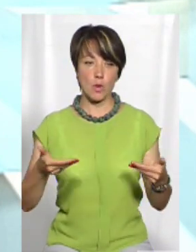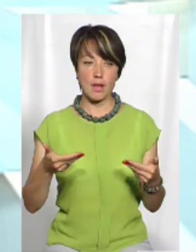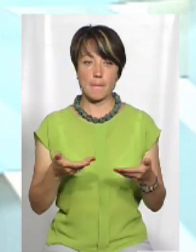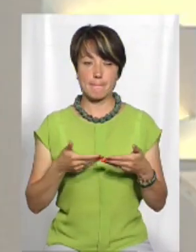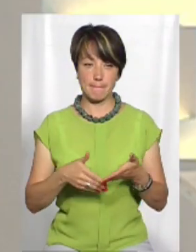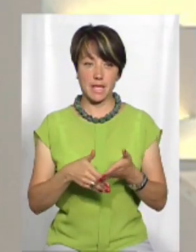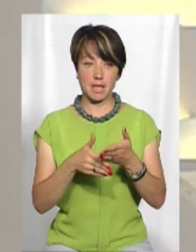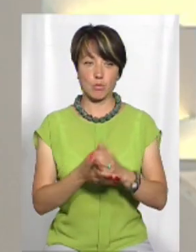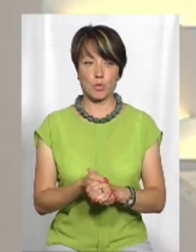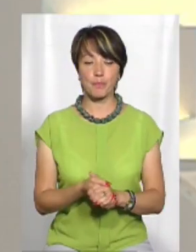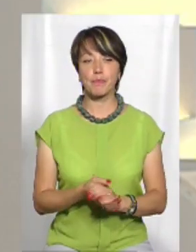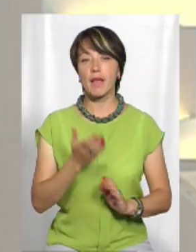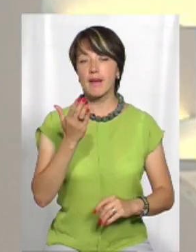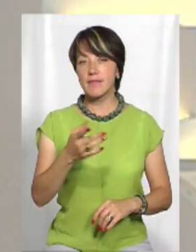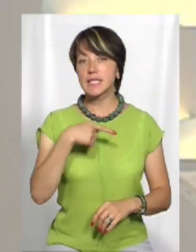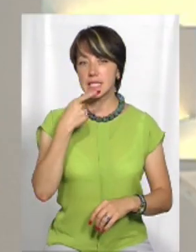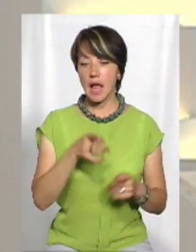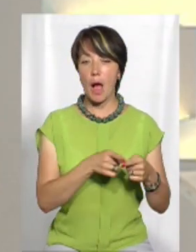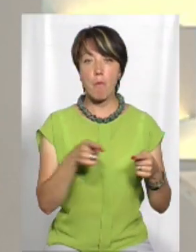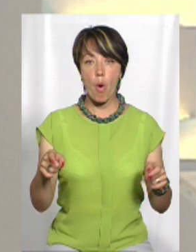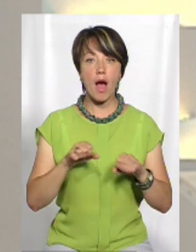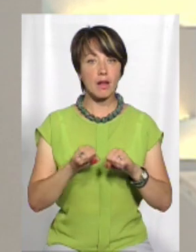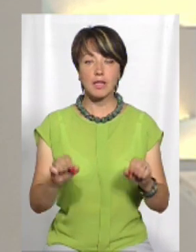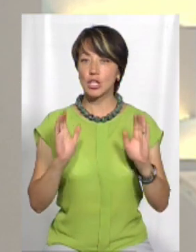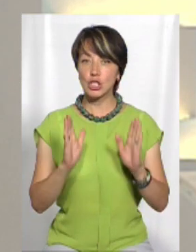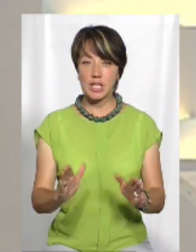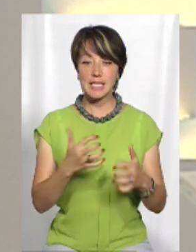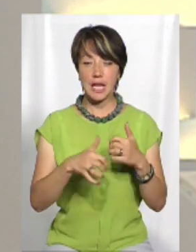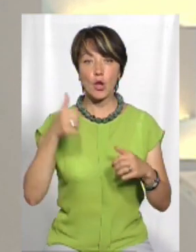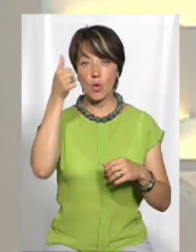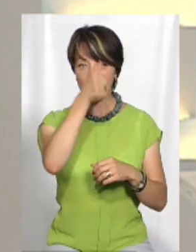ви вже зауважили, що епоха героїв, це йдеться не лише про героїв тих